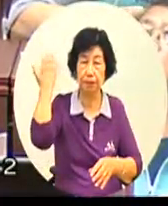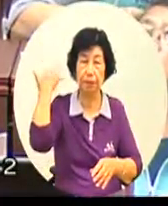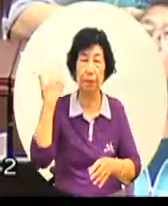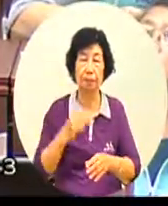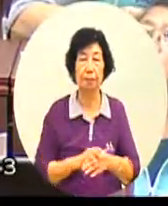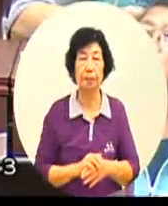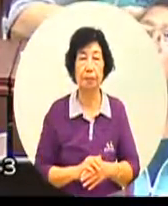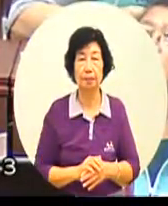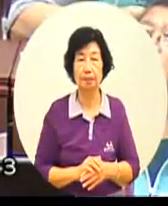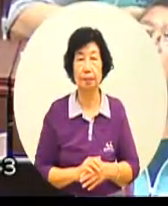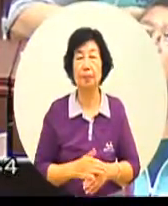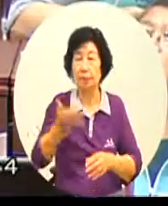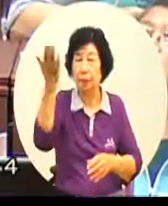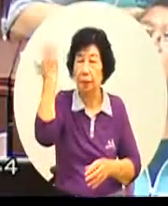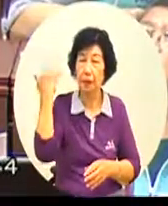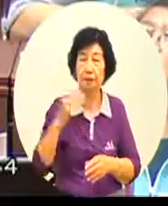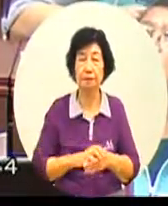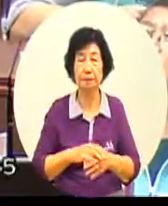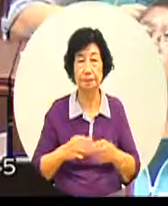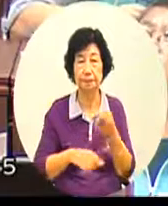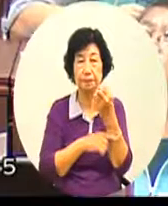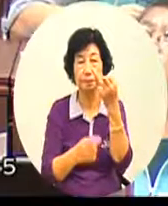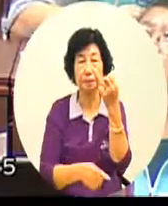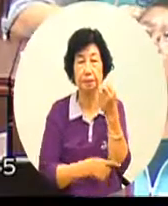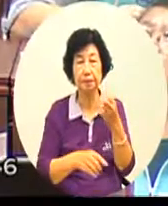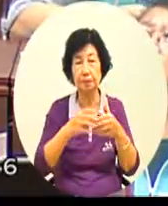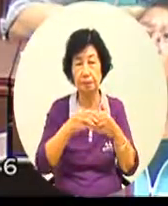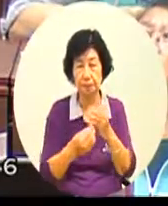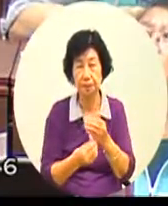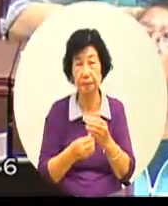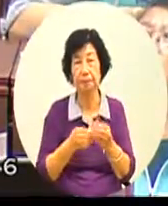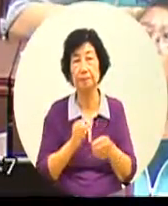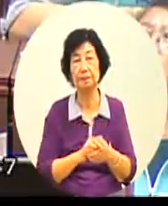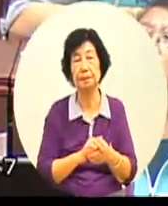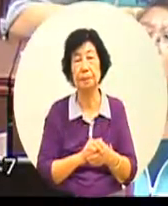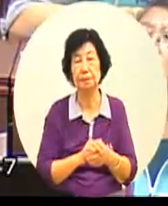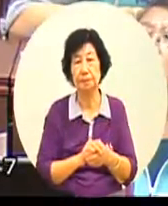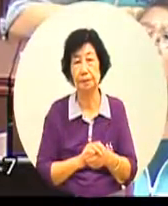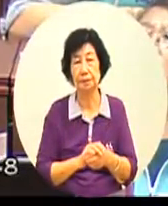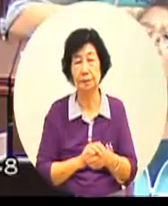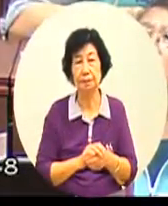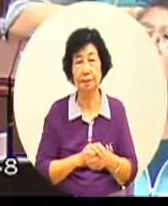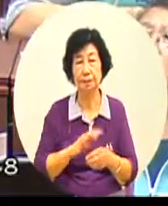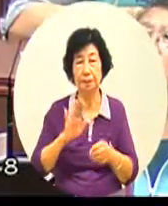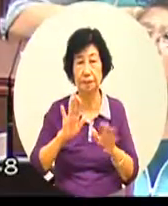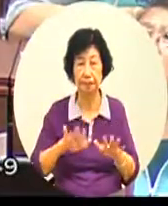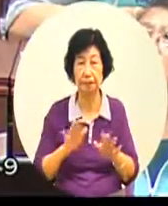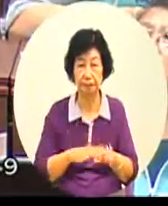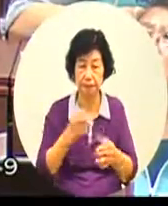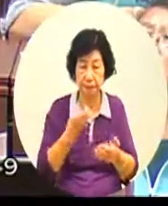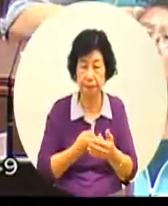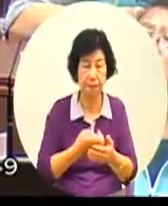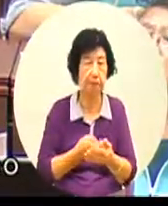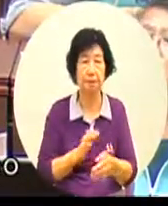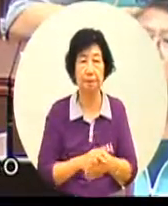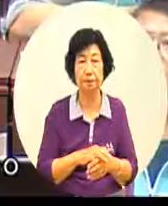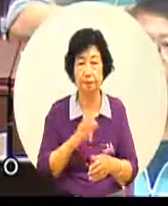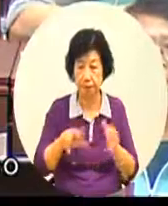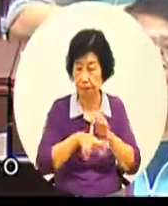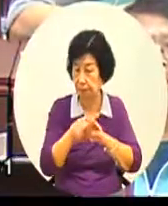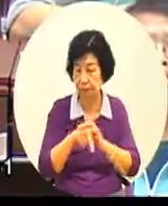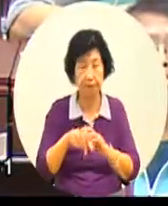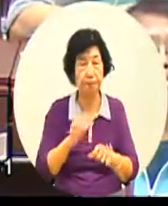的当年的法规如果没有那么严格，那我们现在来看几乎看它是空的，我们也没